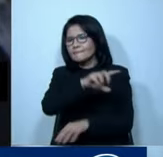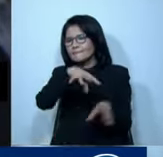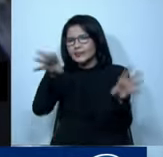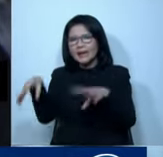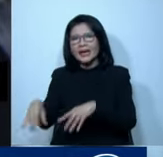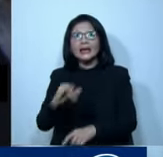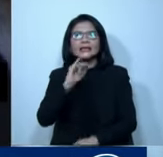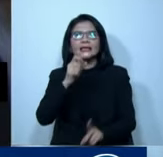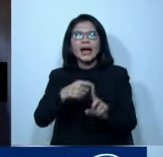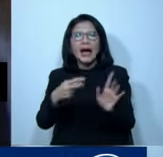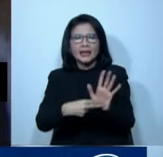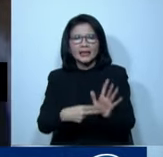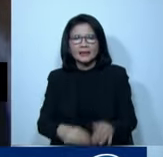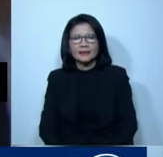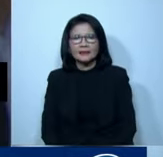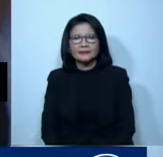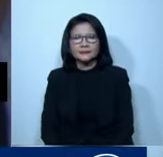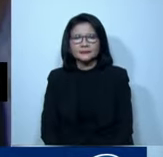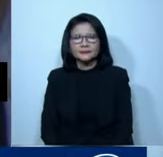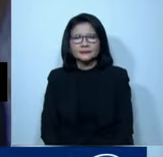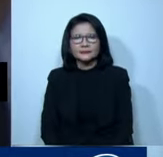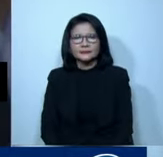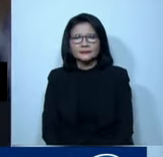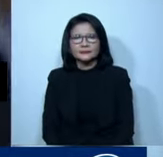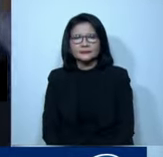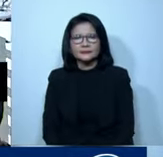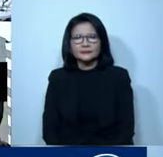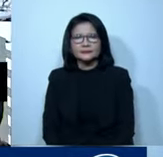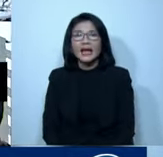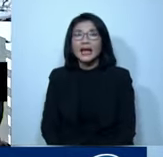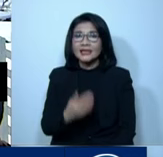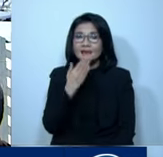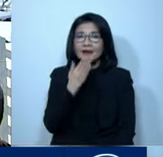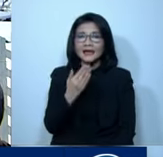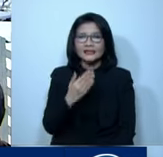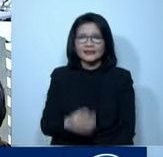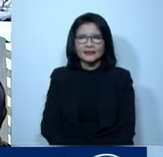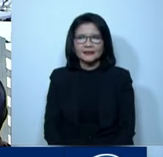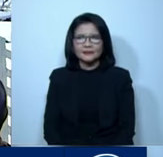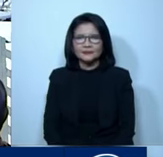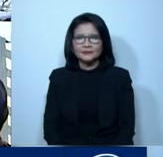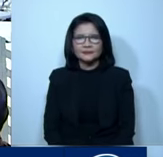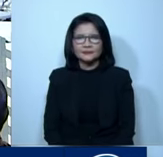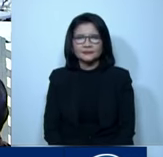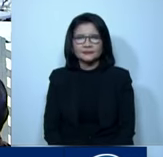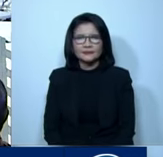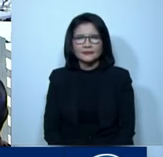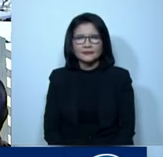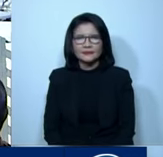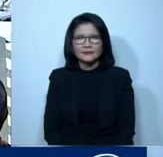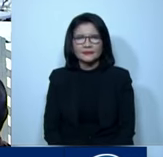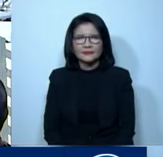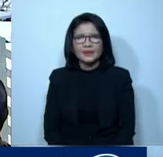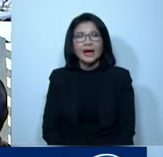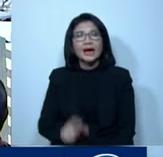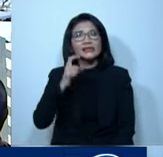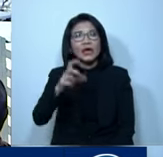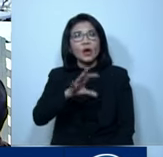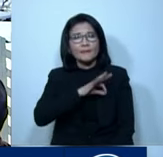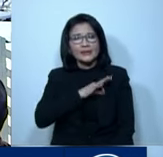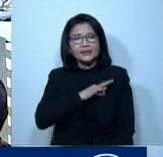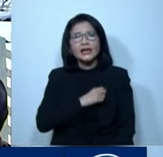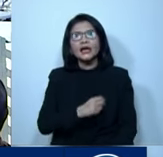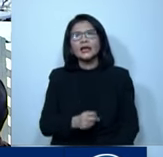iknik waktunya masih ada Bik Terima kasih Kemudian kami silakan nomor